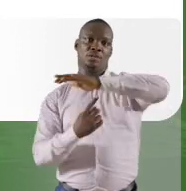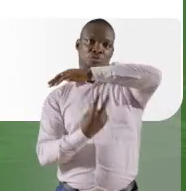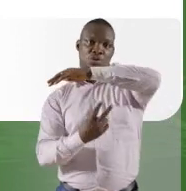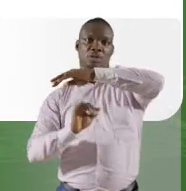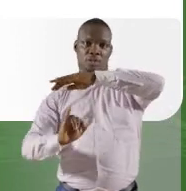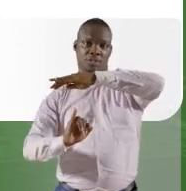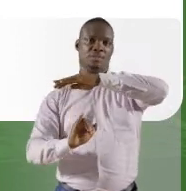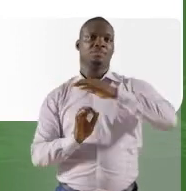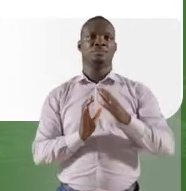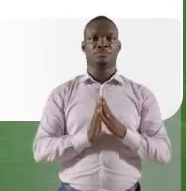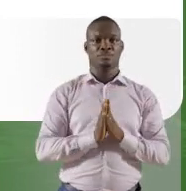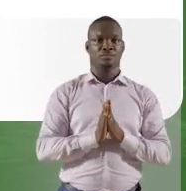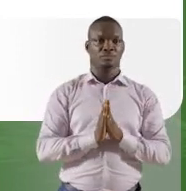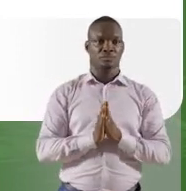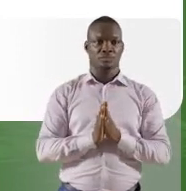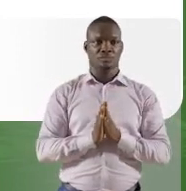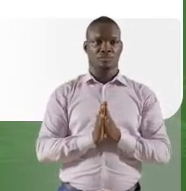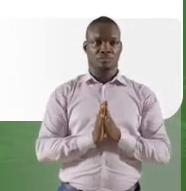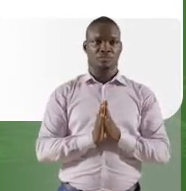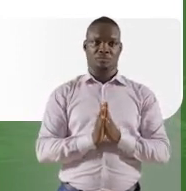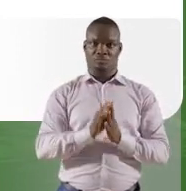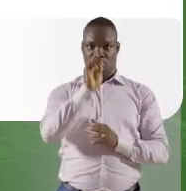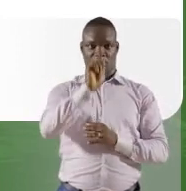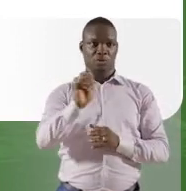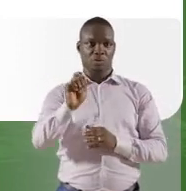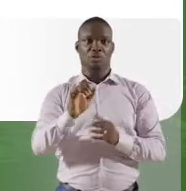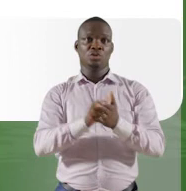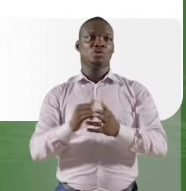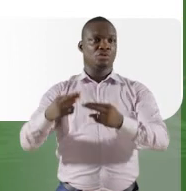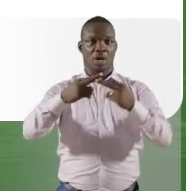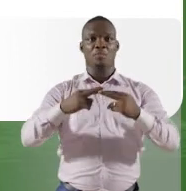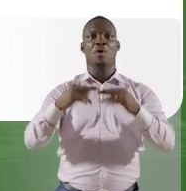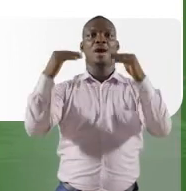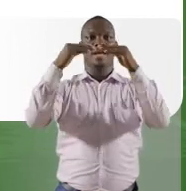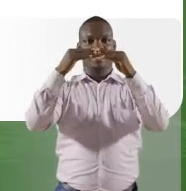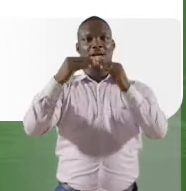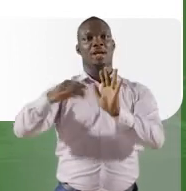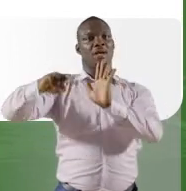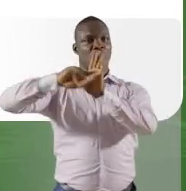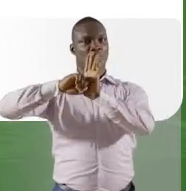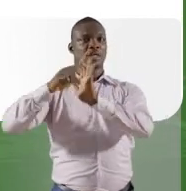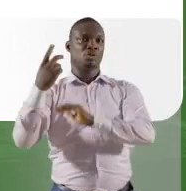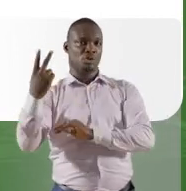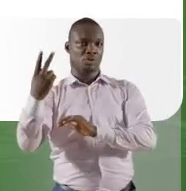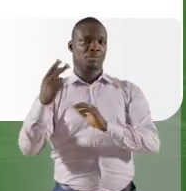2i. Et donc, ce rapport-là va être égal à moins